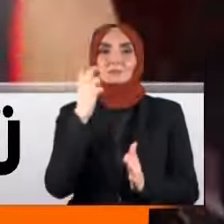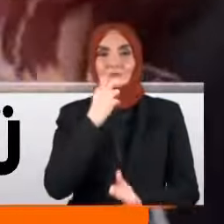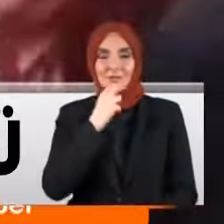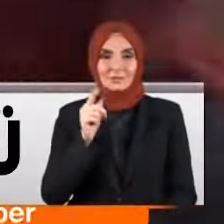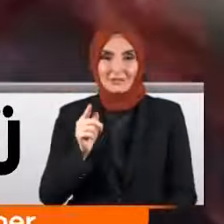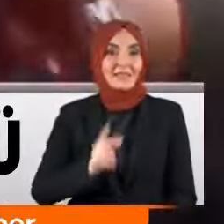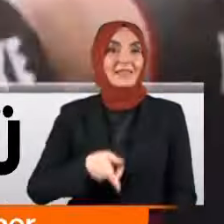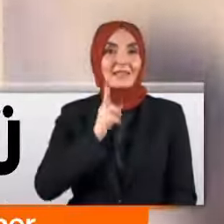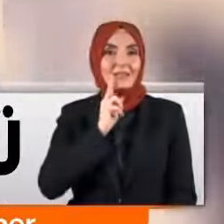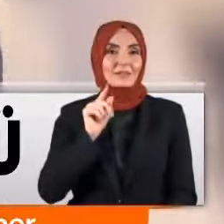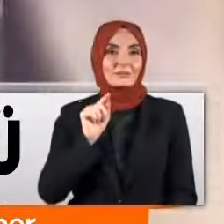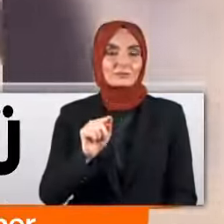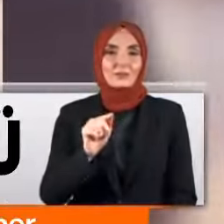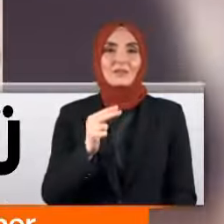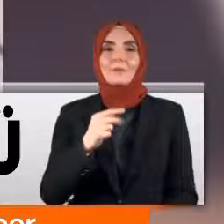kutlama şarkısı haline geldi.